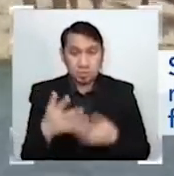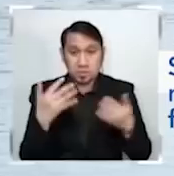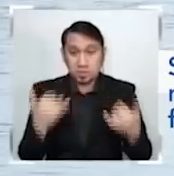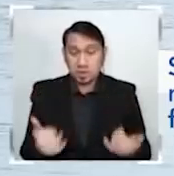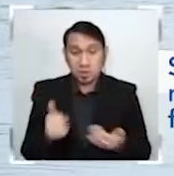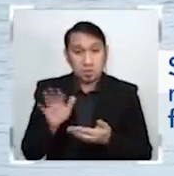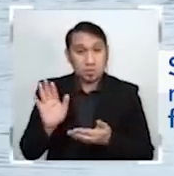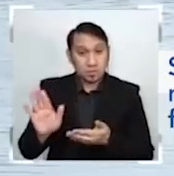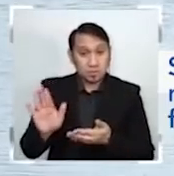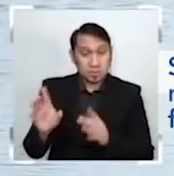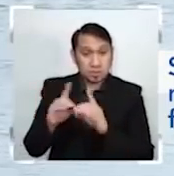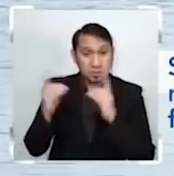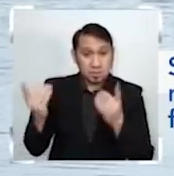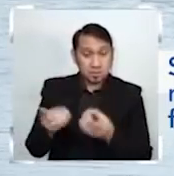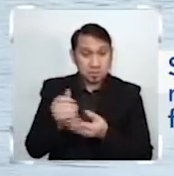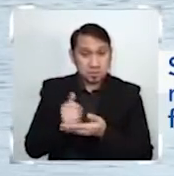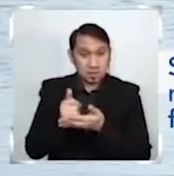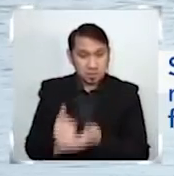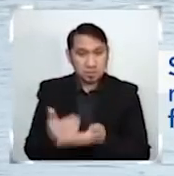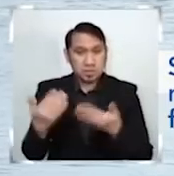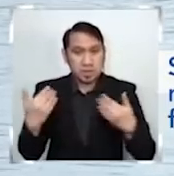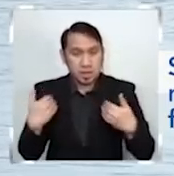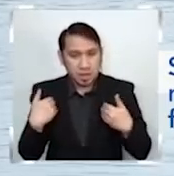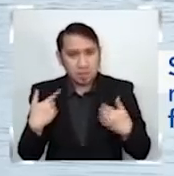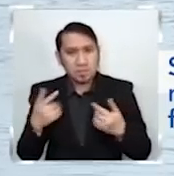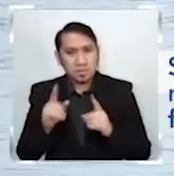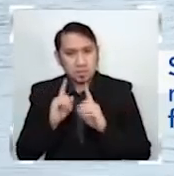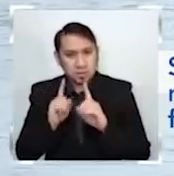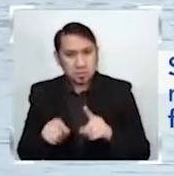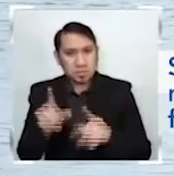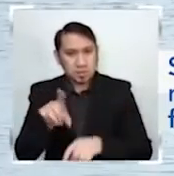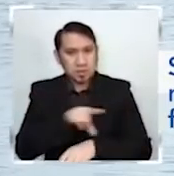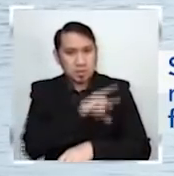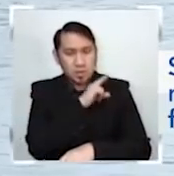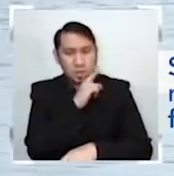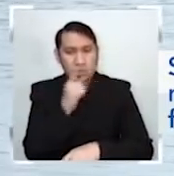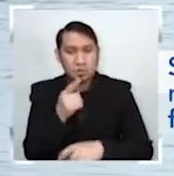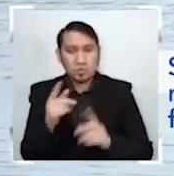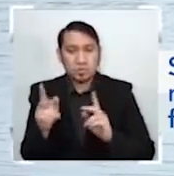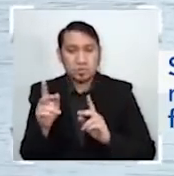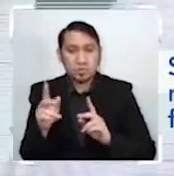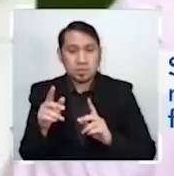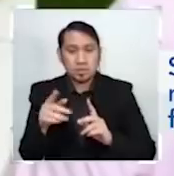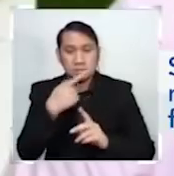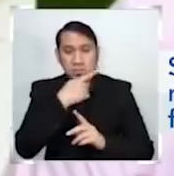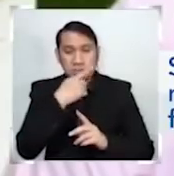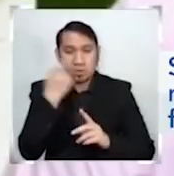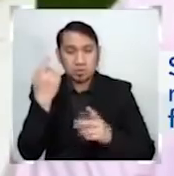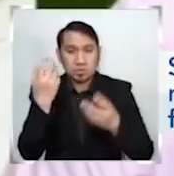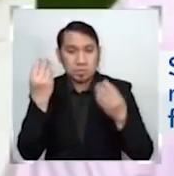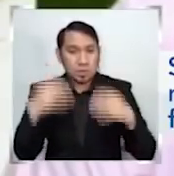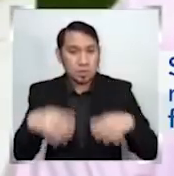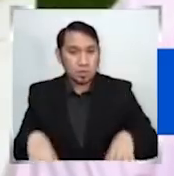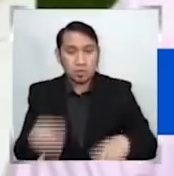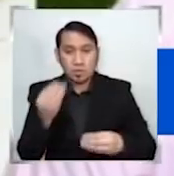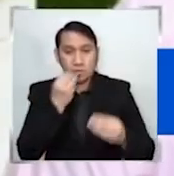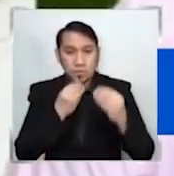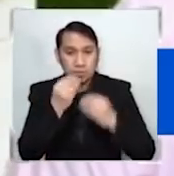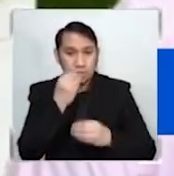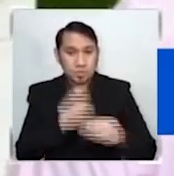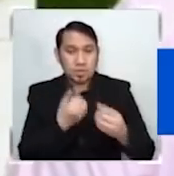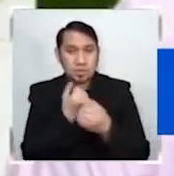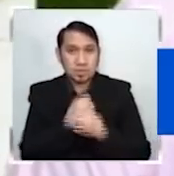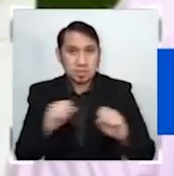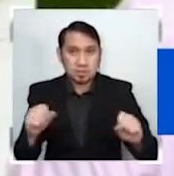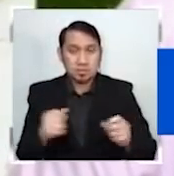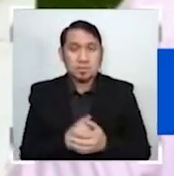ito, matutugunan ang matagal ng problema ng bansa na kawalan ng food security. Half our country's population